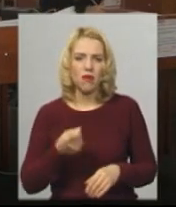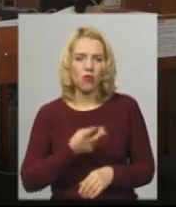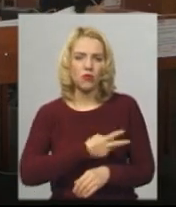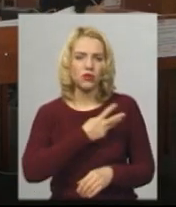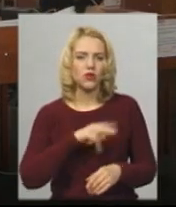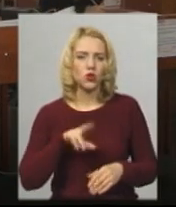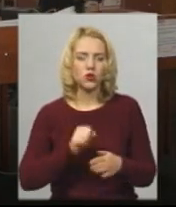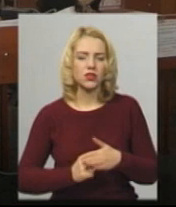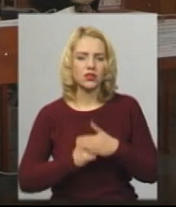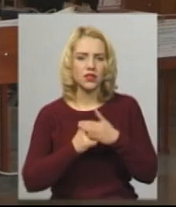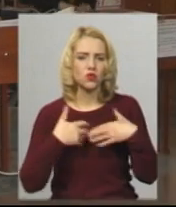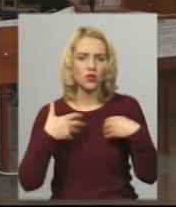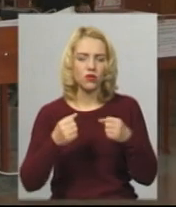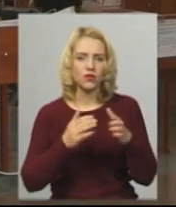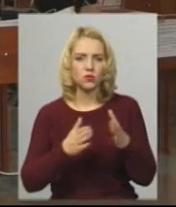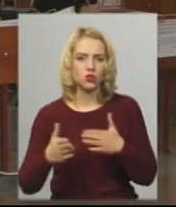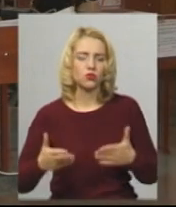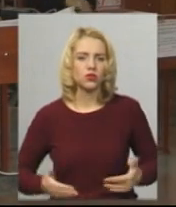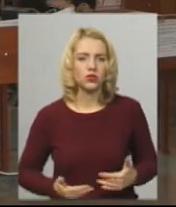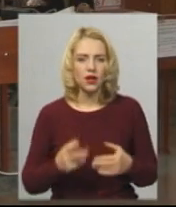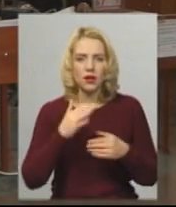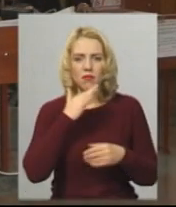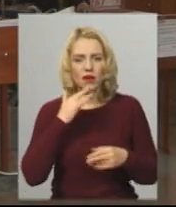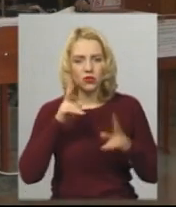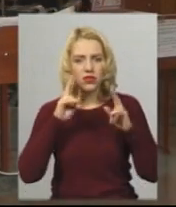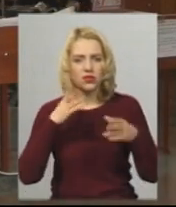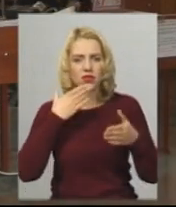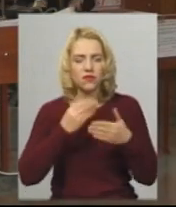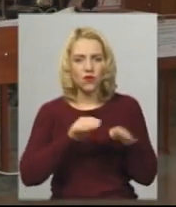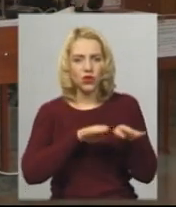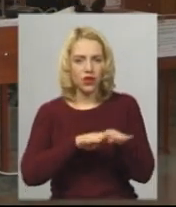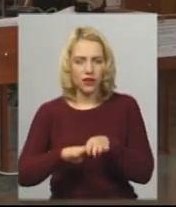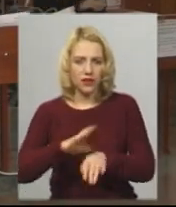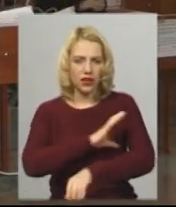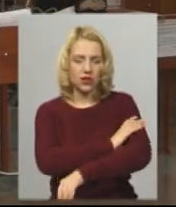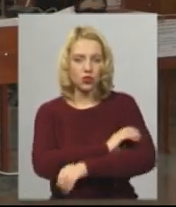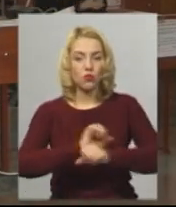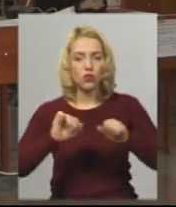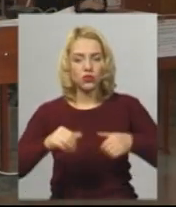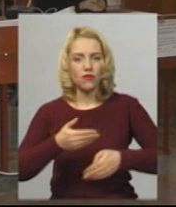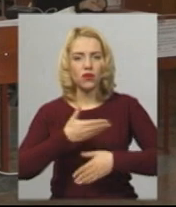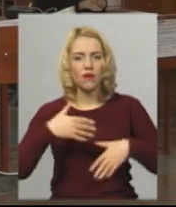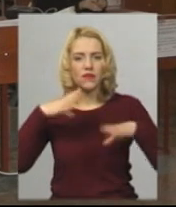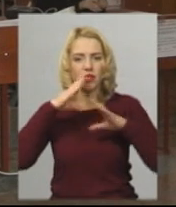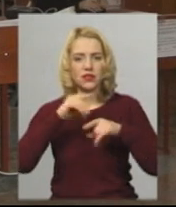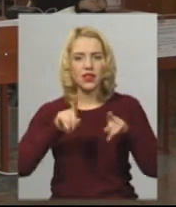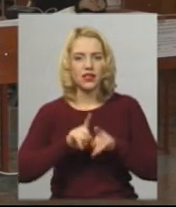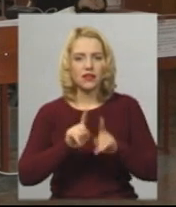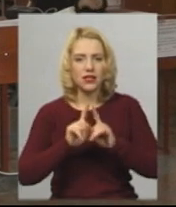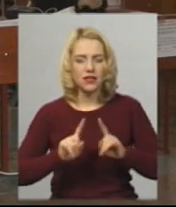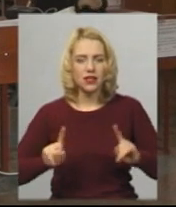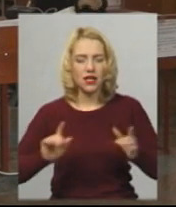життя. Багато хто з них не знають свого рівня тиску. І, можливо, нам вдасться в такій вже